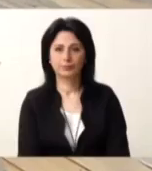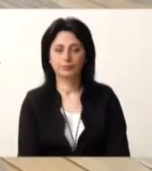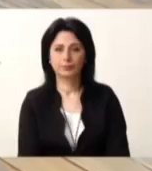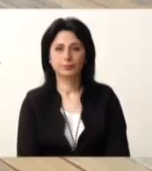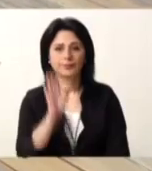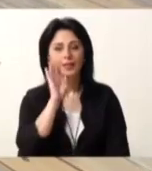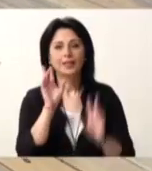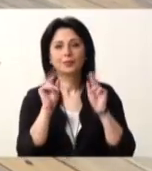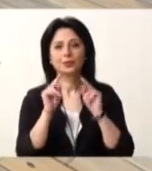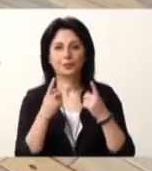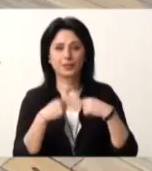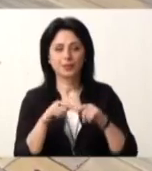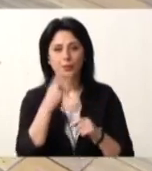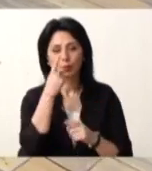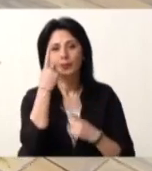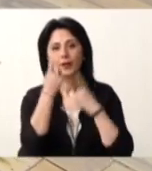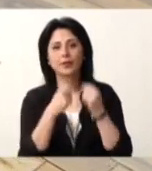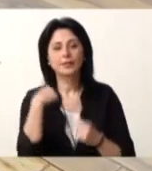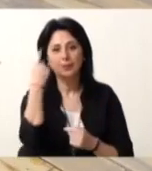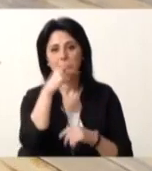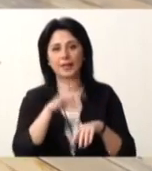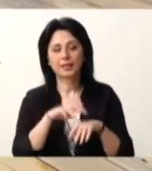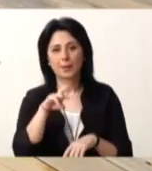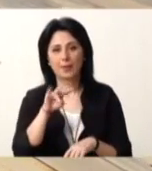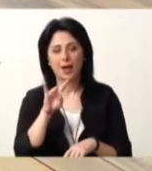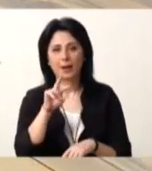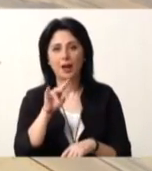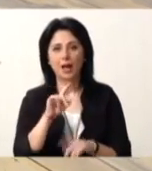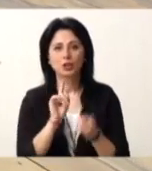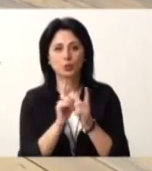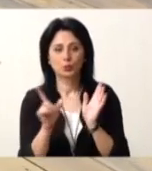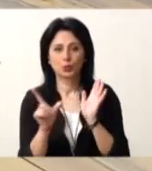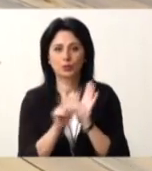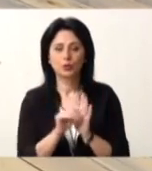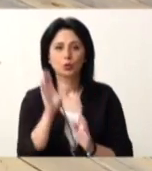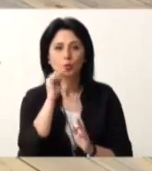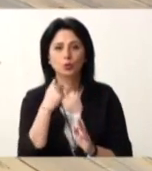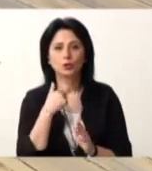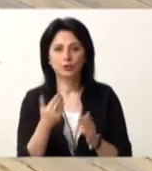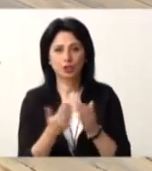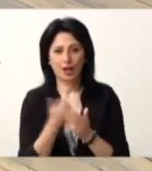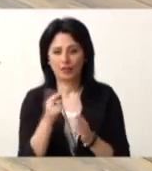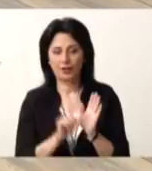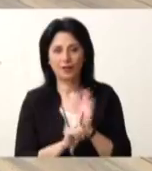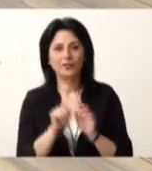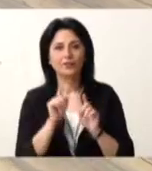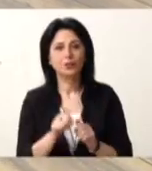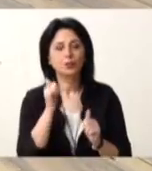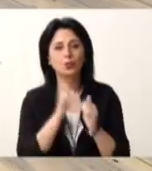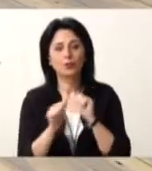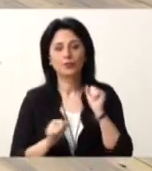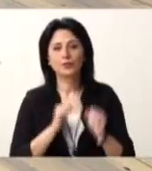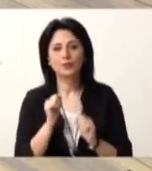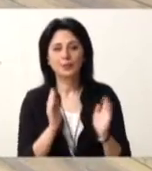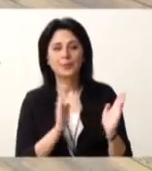დილამშიდობისა, ეს საზოგადოებრივია, თქვენ უყურებთ გადაცემას პირადი ექიმ მარი მალაზონია სურდო დარგმანით. როდესაც ჩვენ ახალ კვირას ვიწყებთ, ყოველთვის